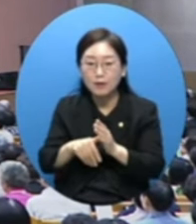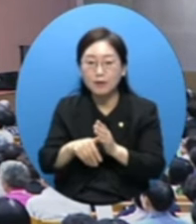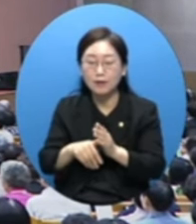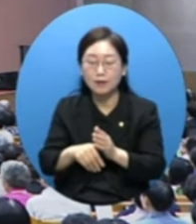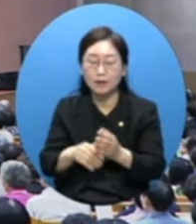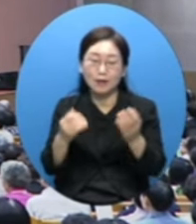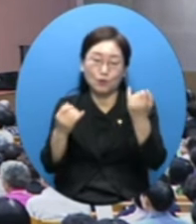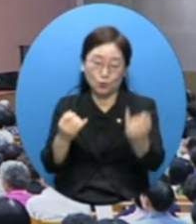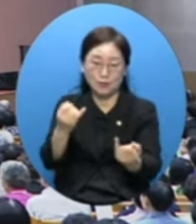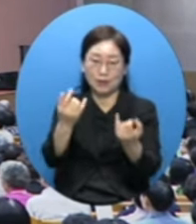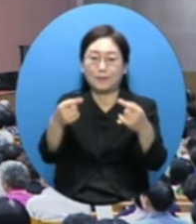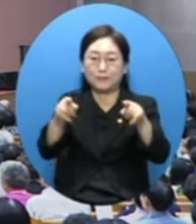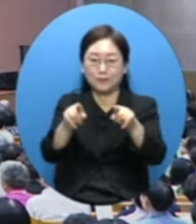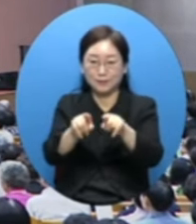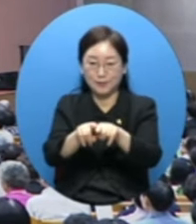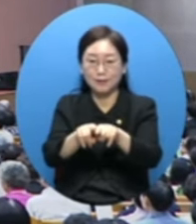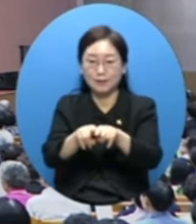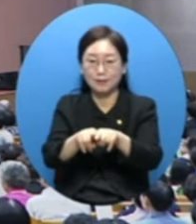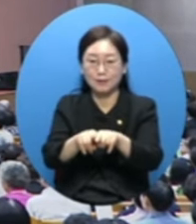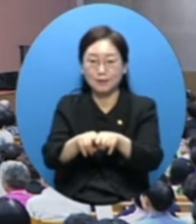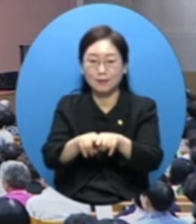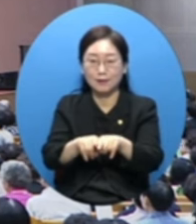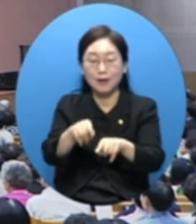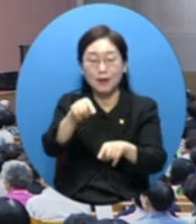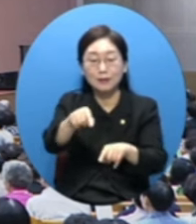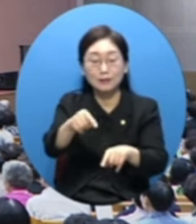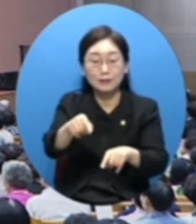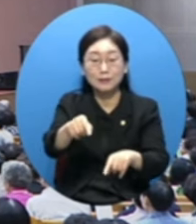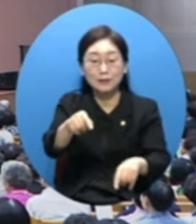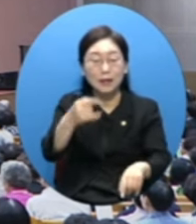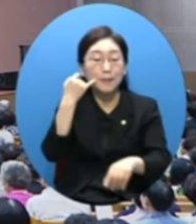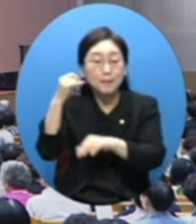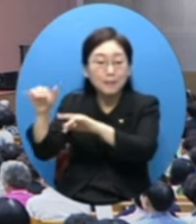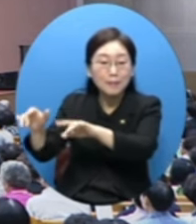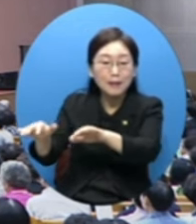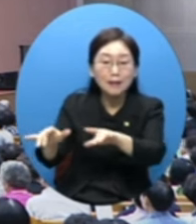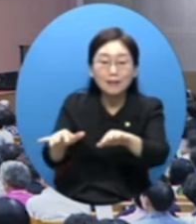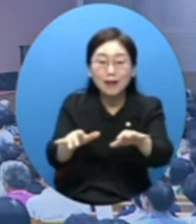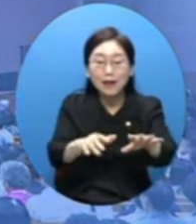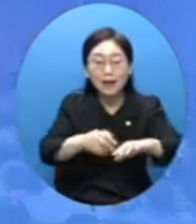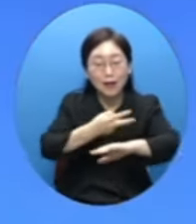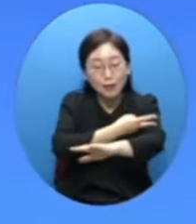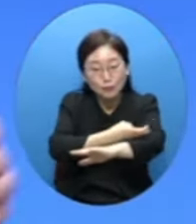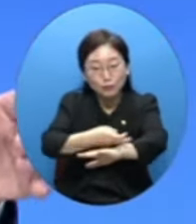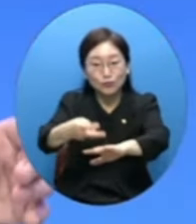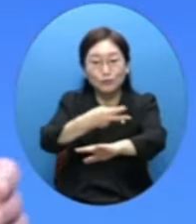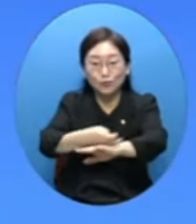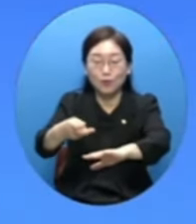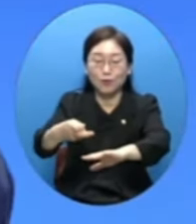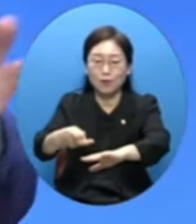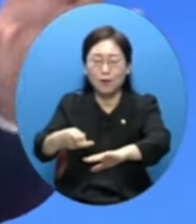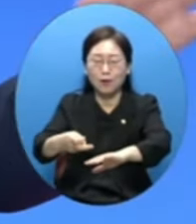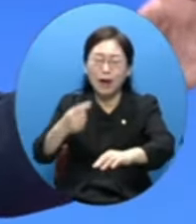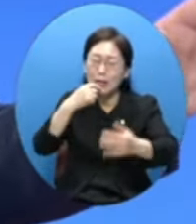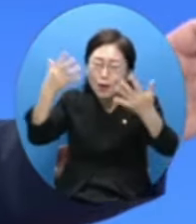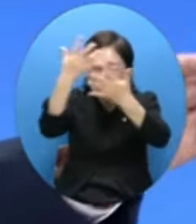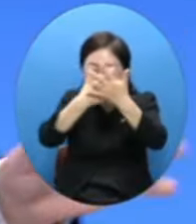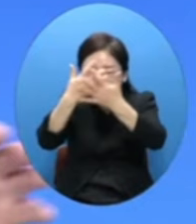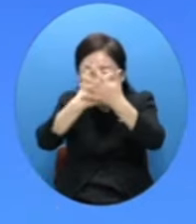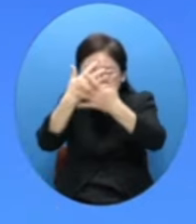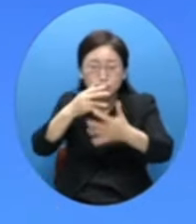여동생과 함께 채스 픽 베이에 바닷가로 수영하러 갔는데 그날따라 안개가